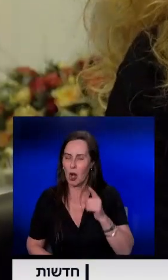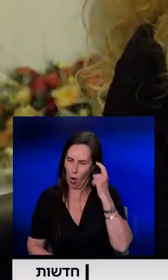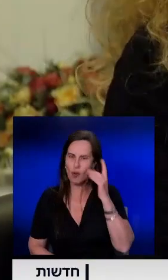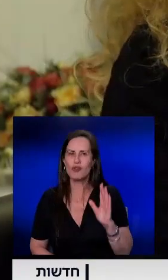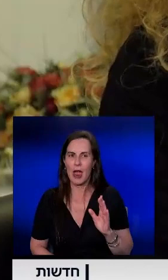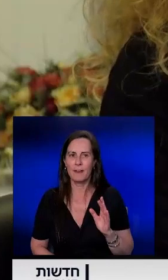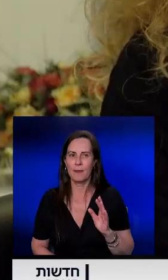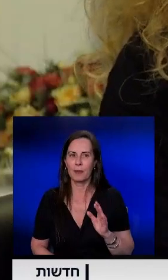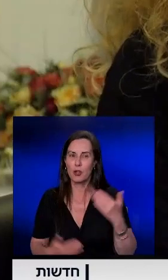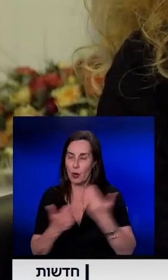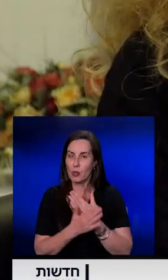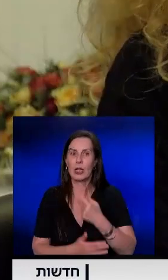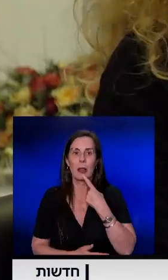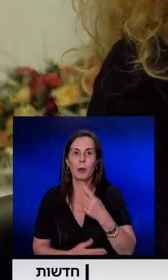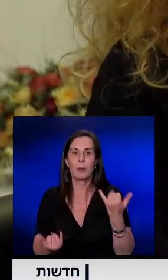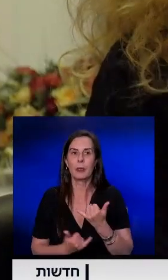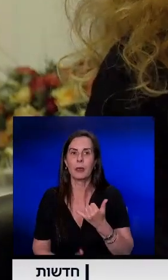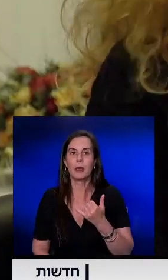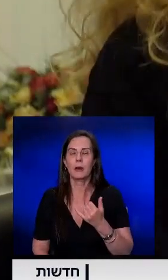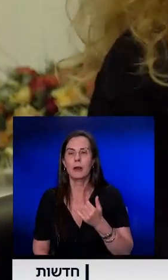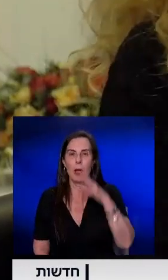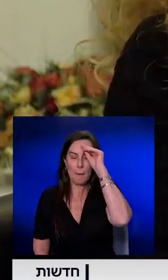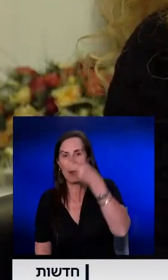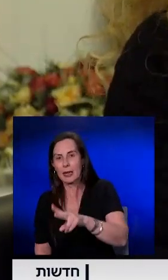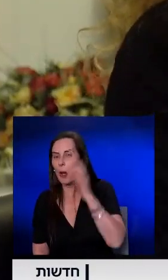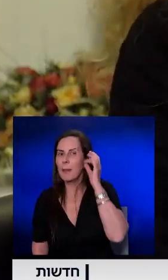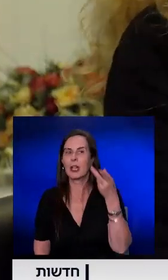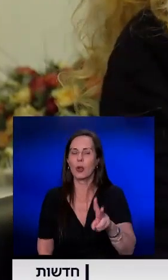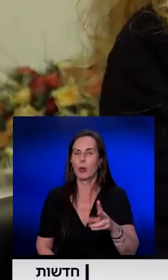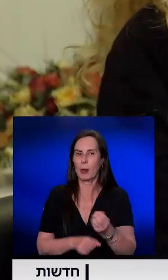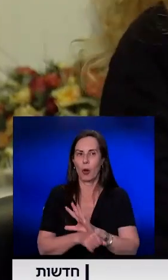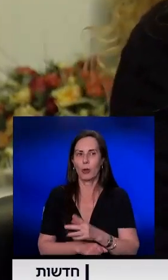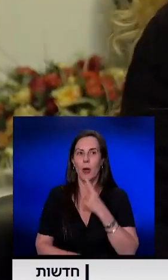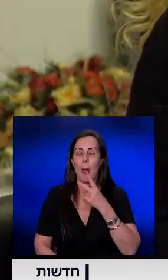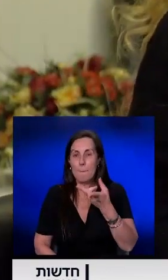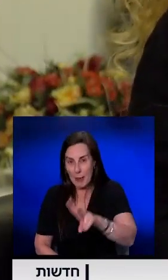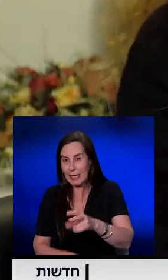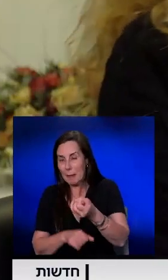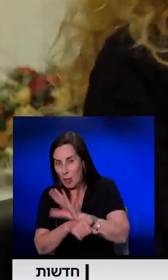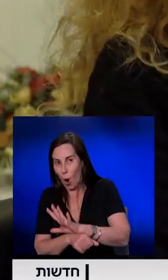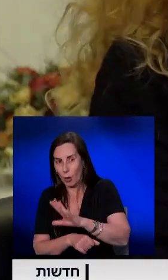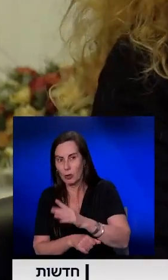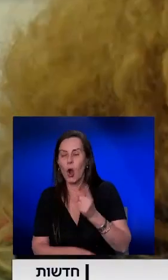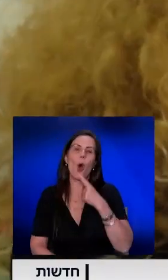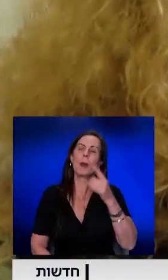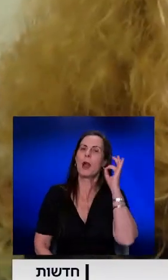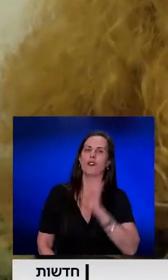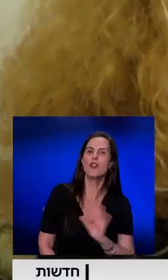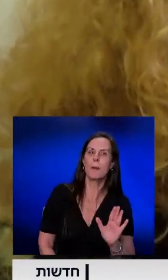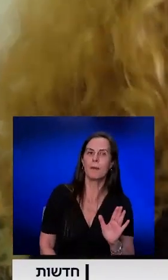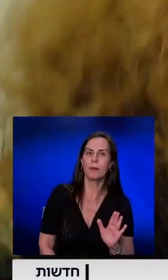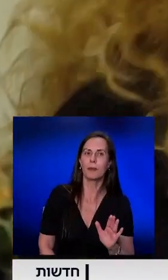הדעת שבחדשות ידברו תמיד על מתים ומתות מקורונה. כאילו כשאומרים המתים מקורונה, לא מדברים על נשים.